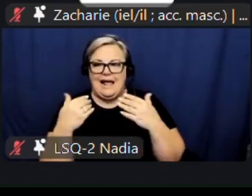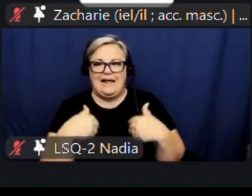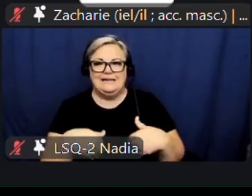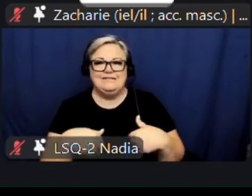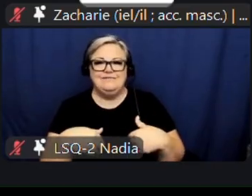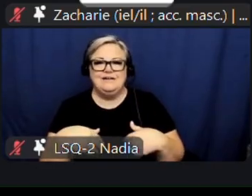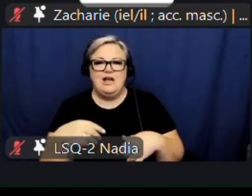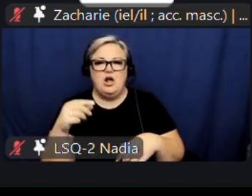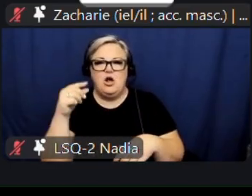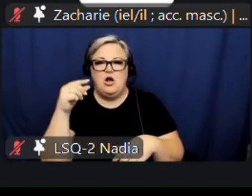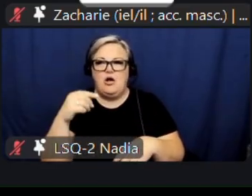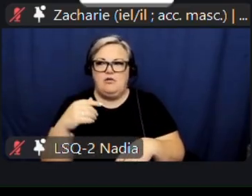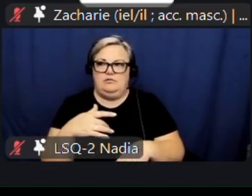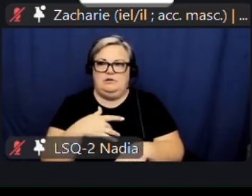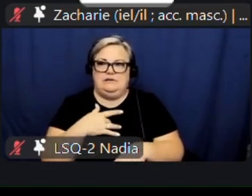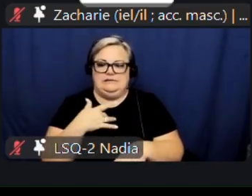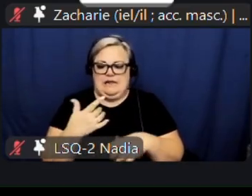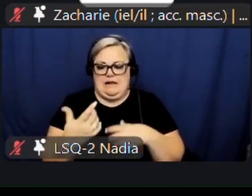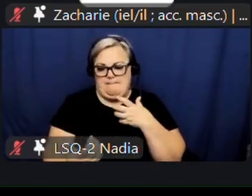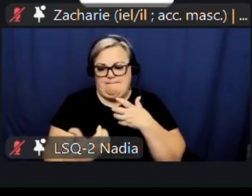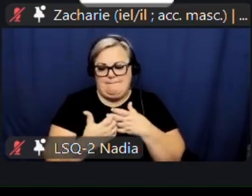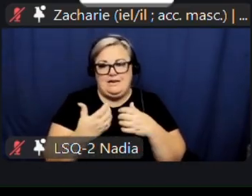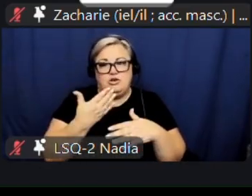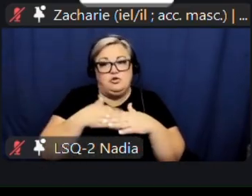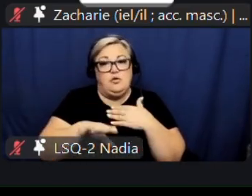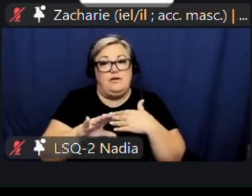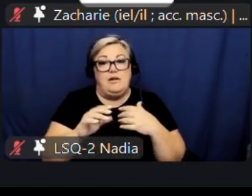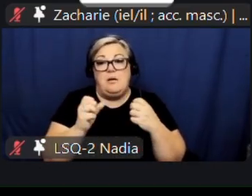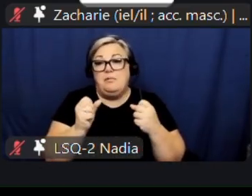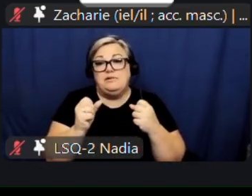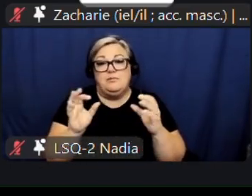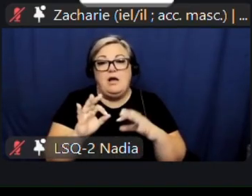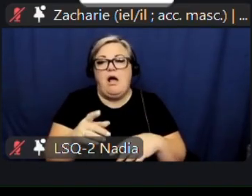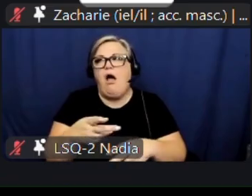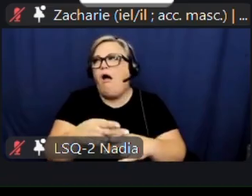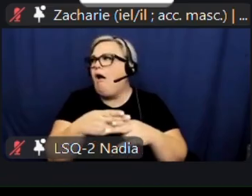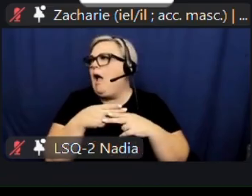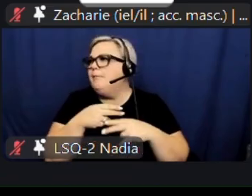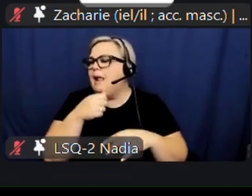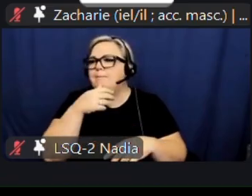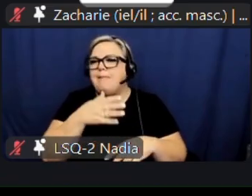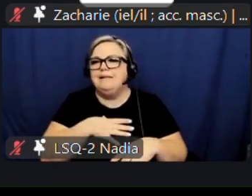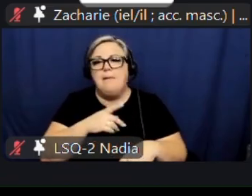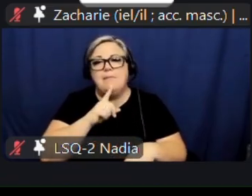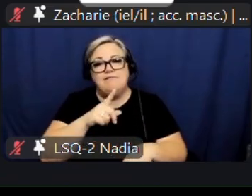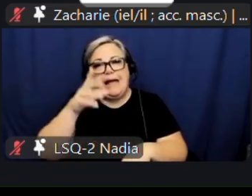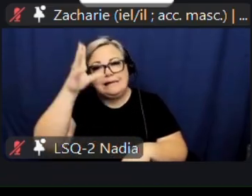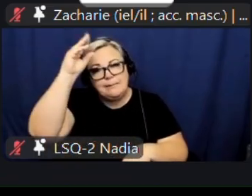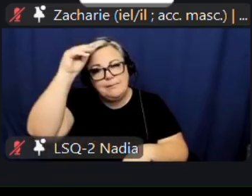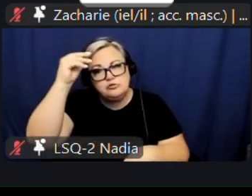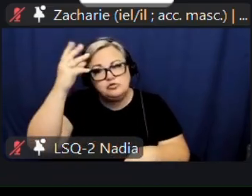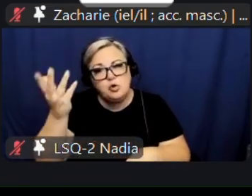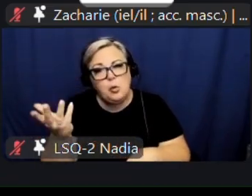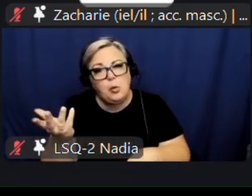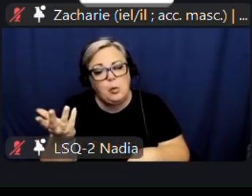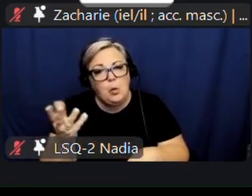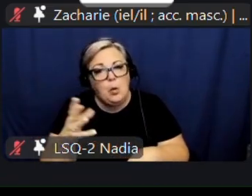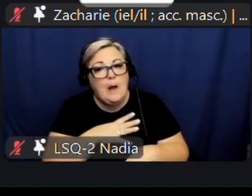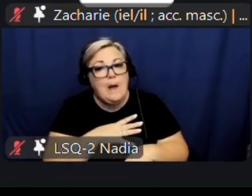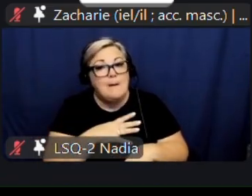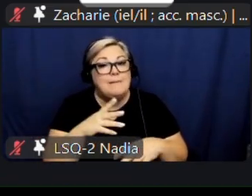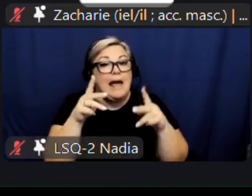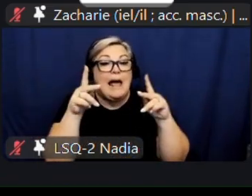genre ressenti est celui qui lui a été assigné à la naissance. Ça peut sembler anodin, ah, on m'appelle madame quand c'est monsieur, par exemple, mais pour une